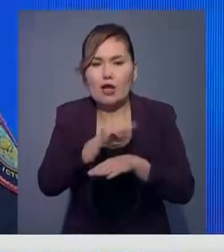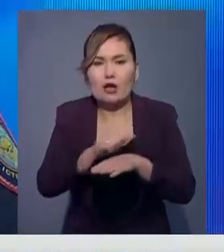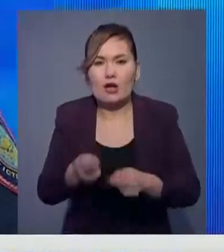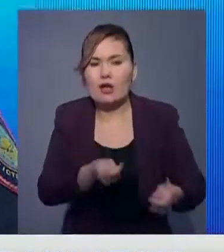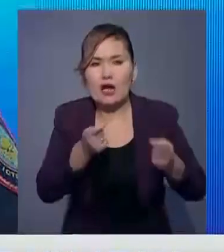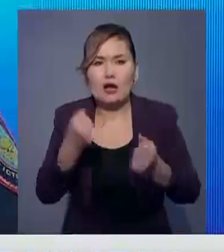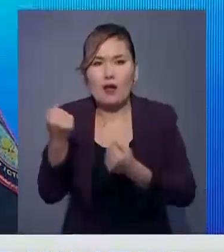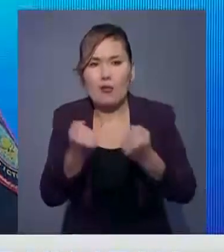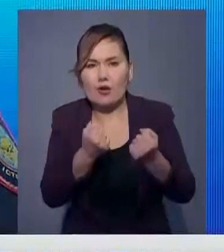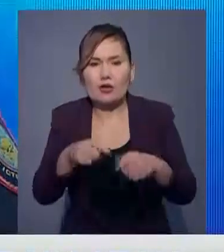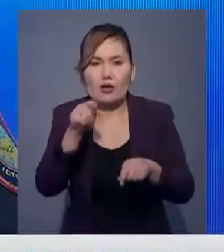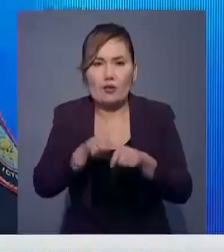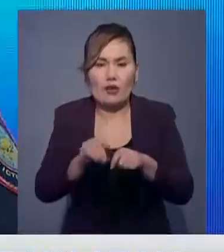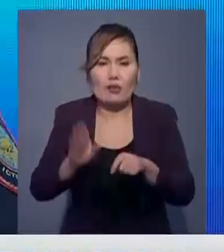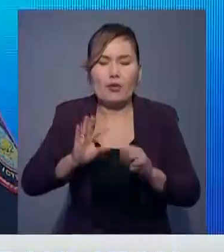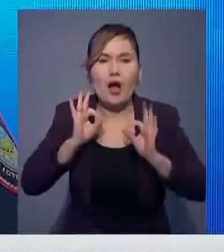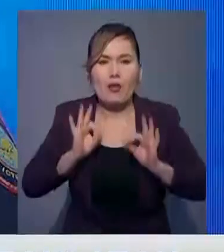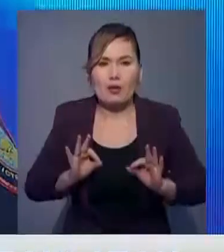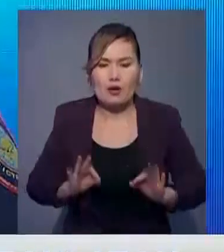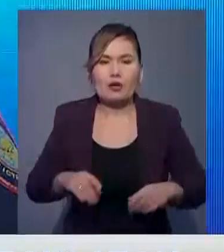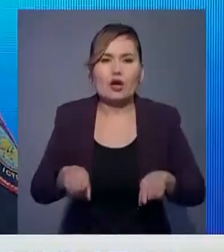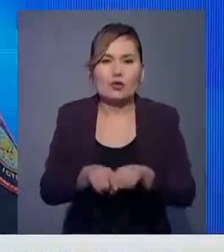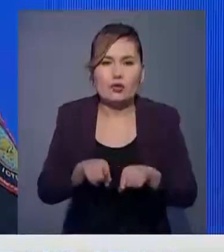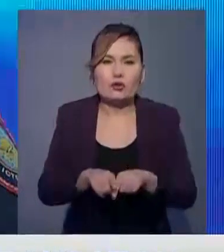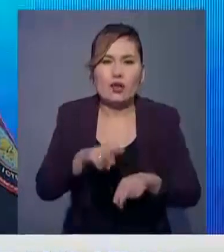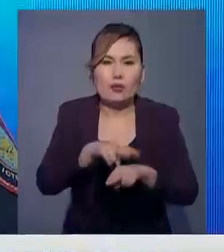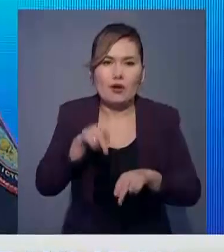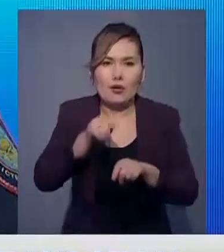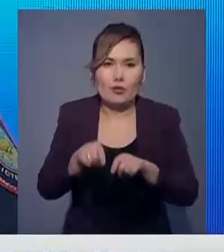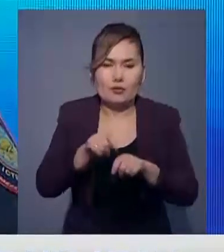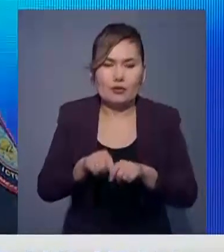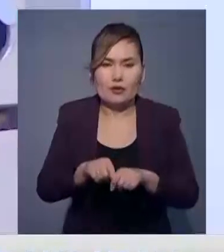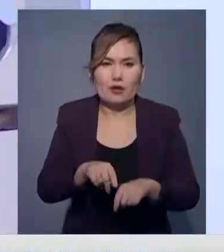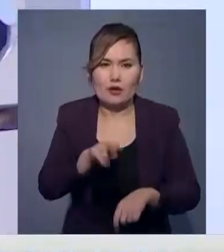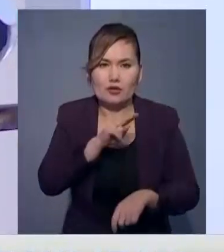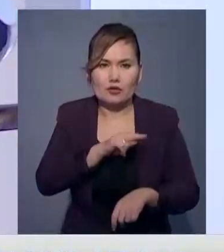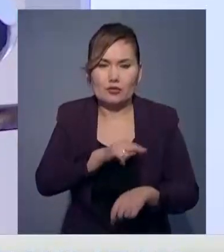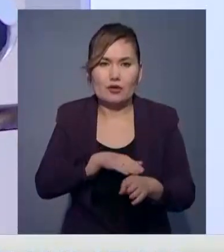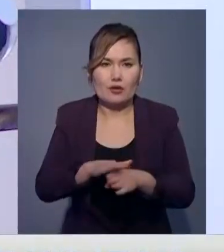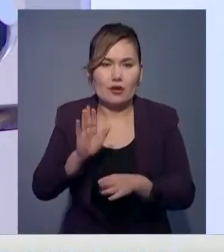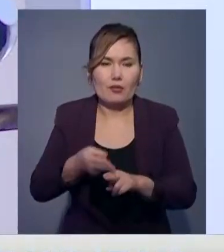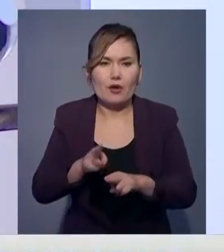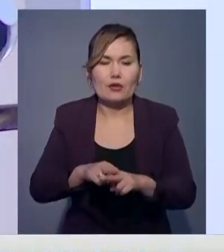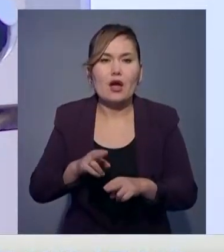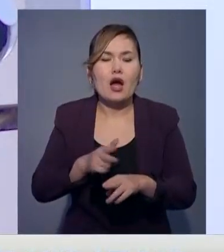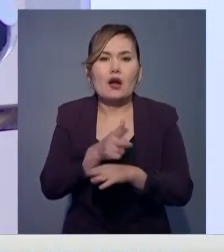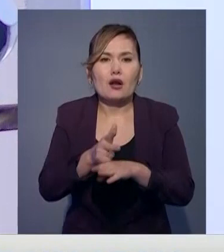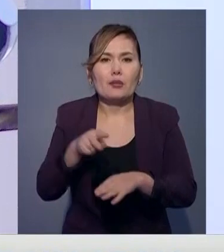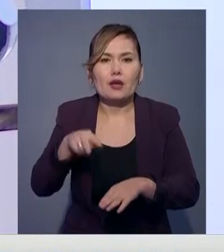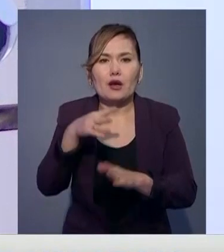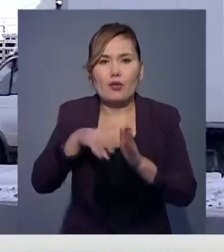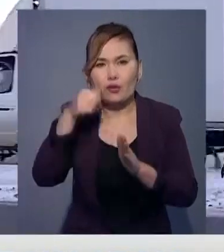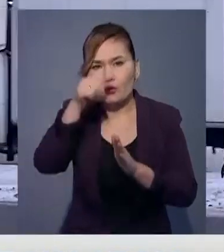іздедік. Қазір бұл сұрақты прокуратура және сақтандыру полистерінің базасын интеграциялау арқылы шештік. Сергек жүйесі Елордада 2017